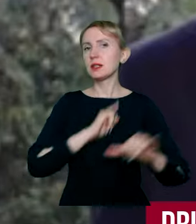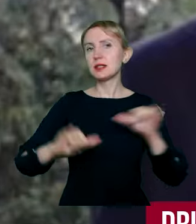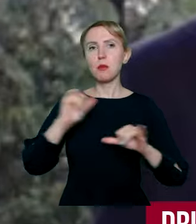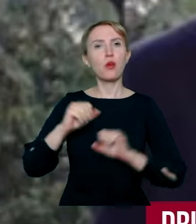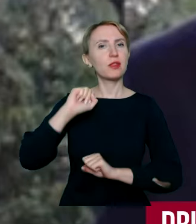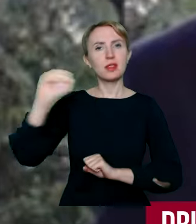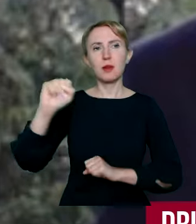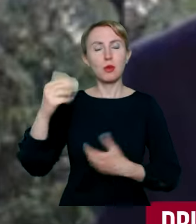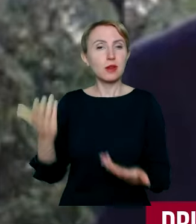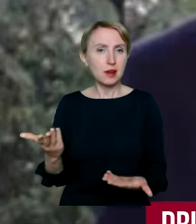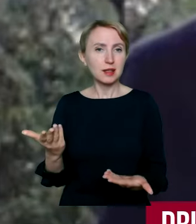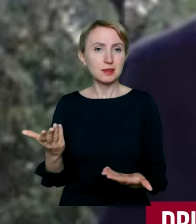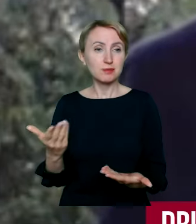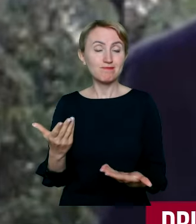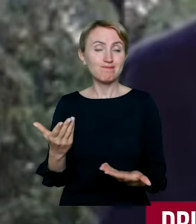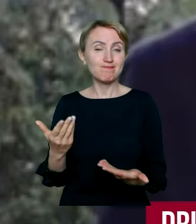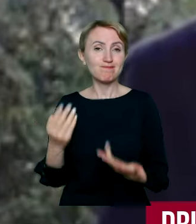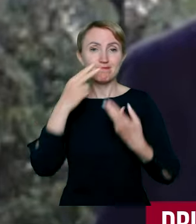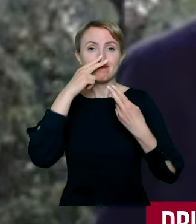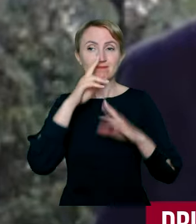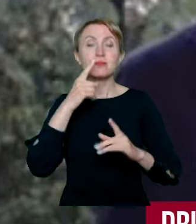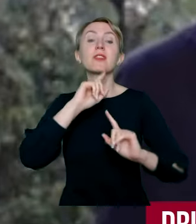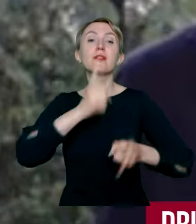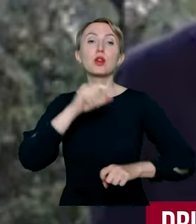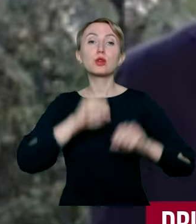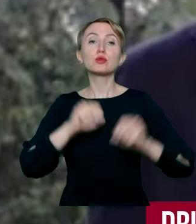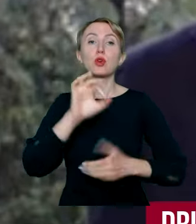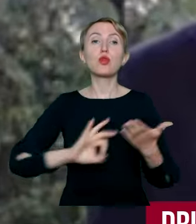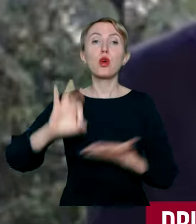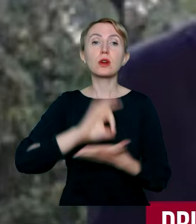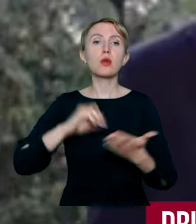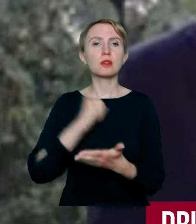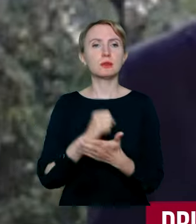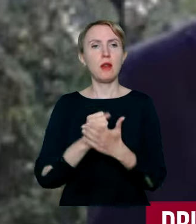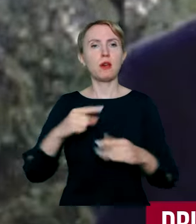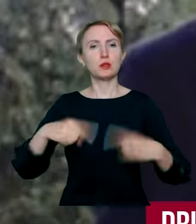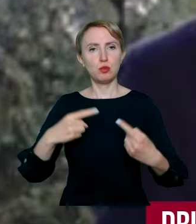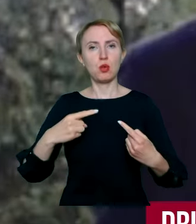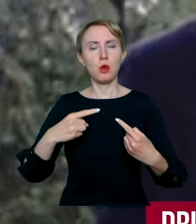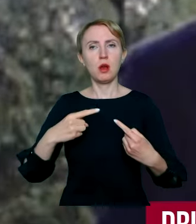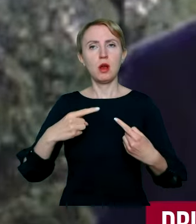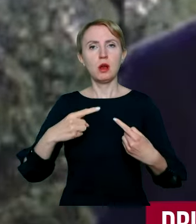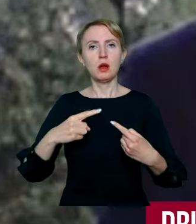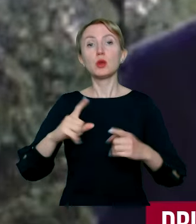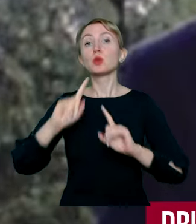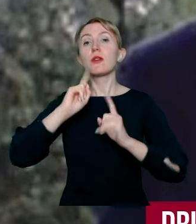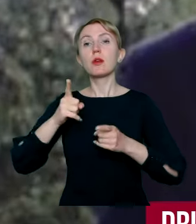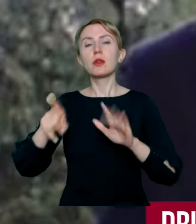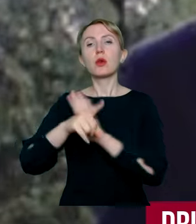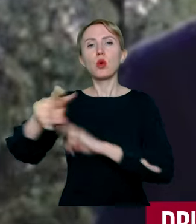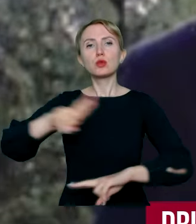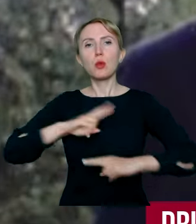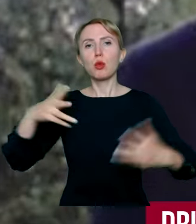demokracji, został podsumowany wyrokiem Sądu Okręgowego w sprawie sporu, wojny, którą wydał Sopockiemu